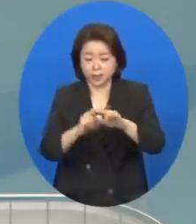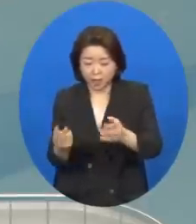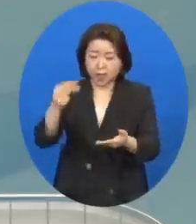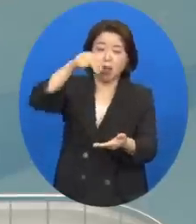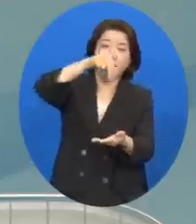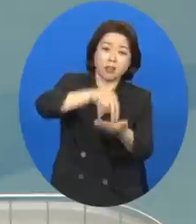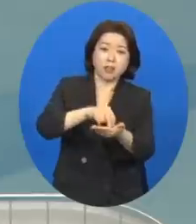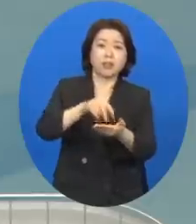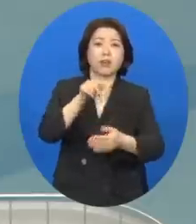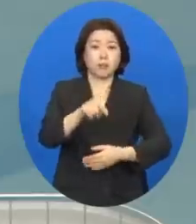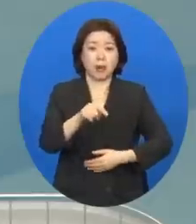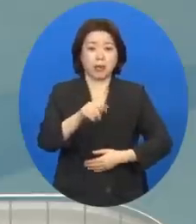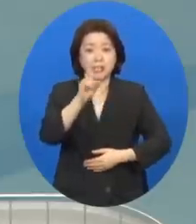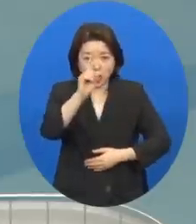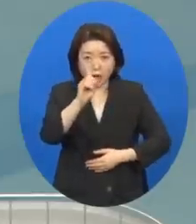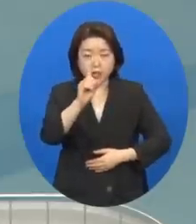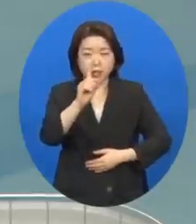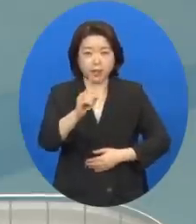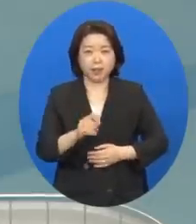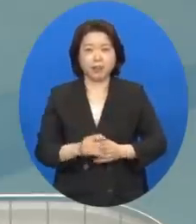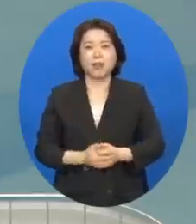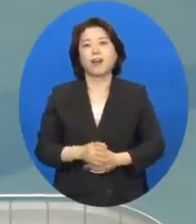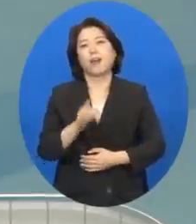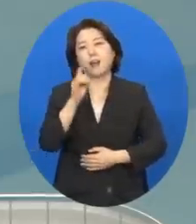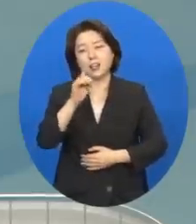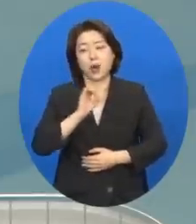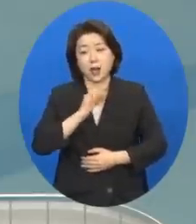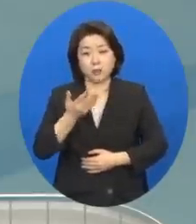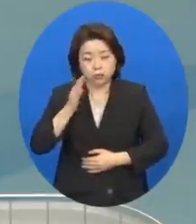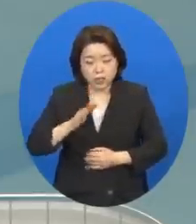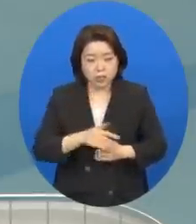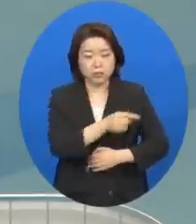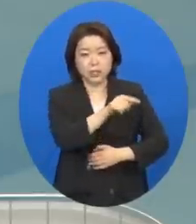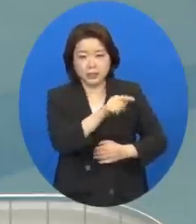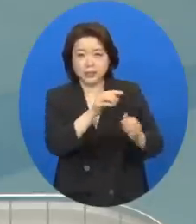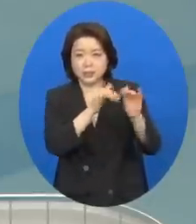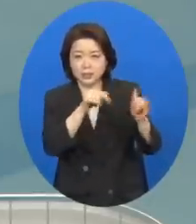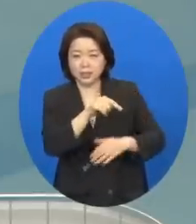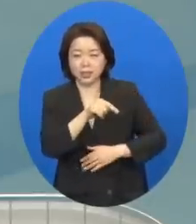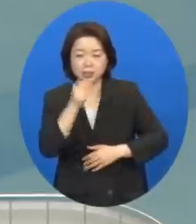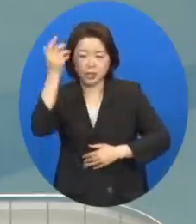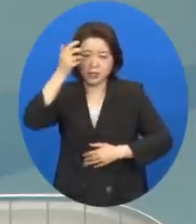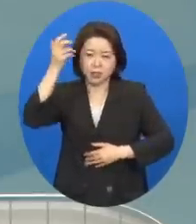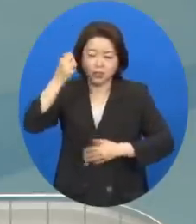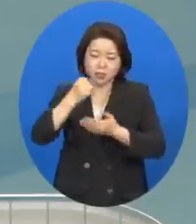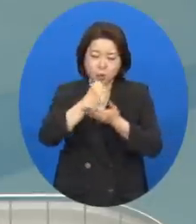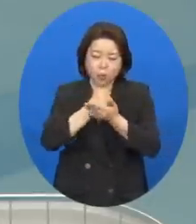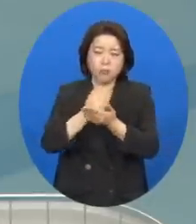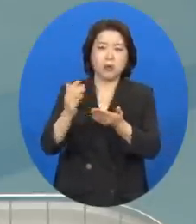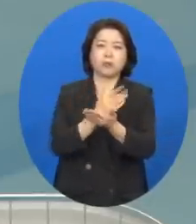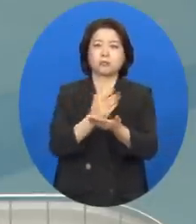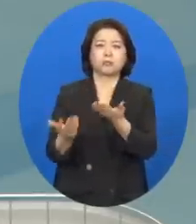일어난 그거 하나가 그 사람의 영적인 운명을 가르는 거예요.